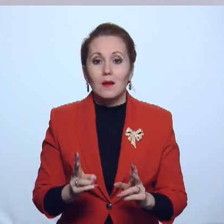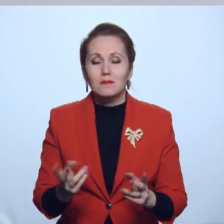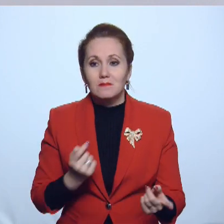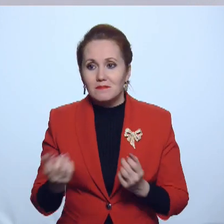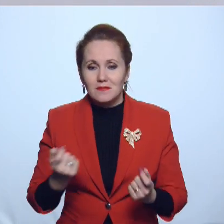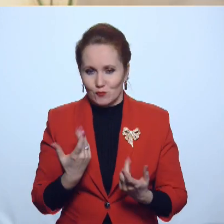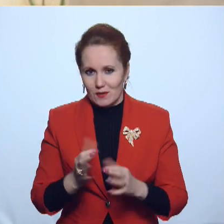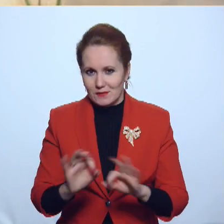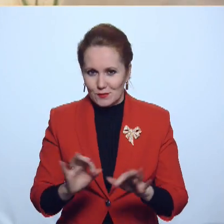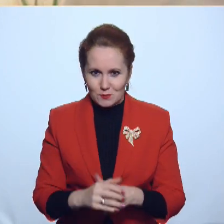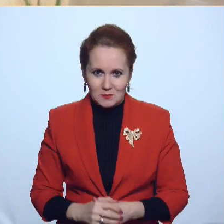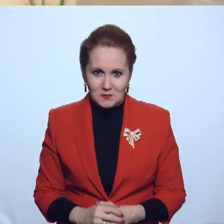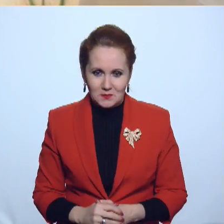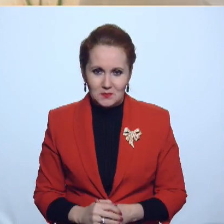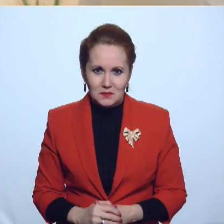Баль.